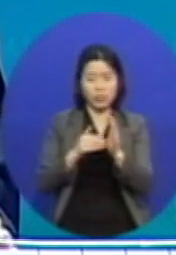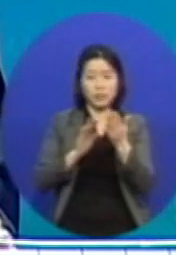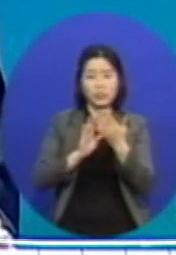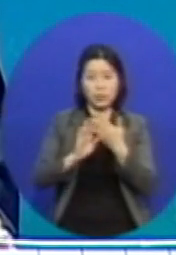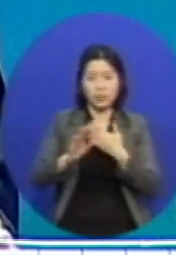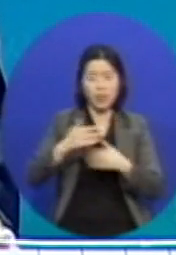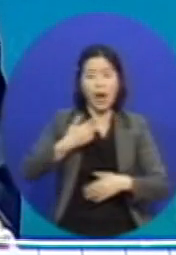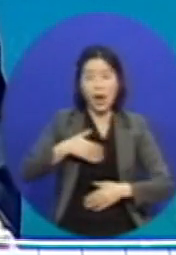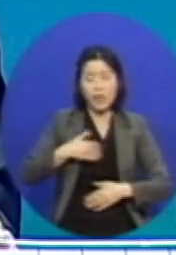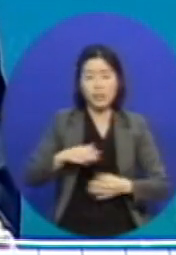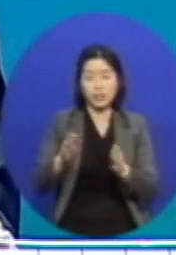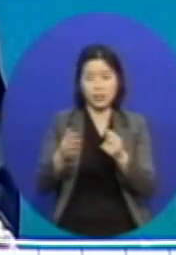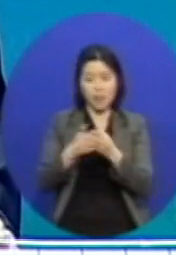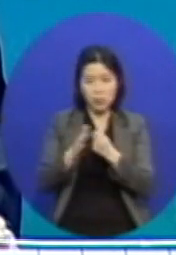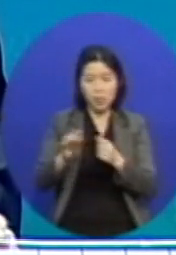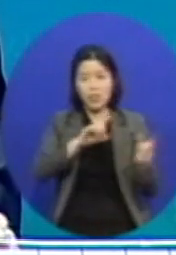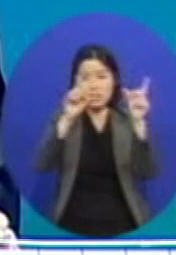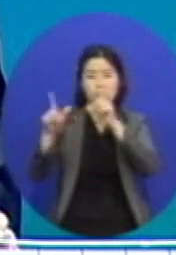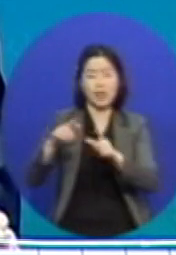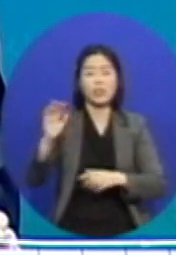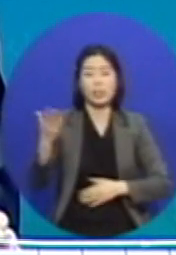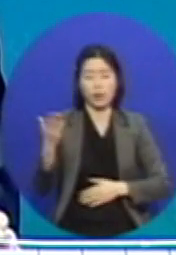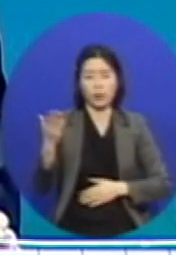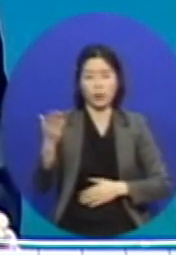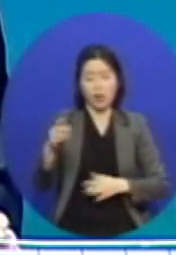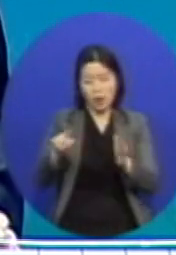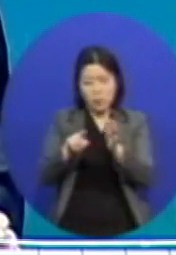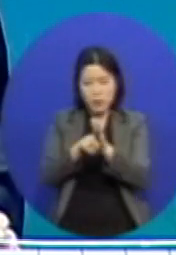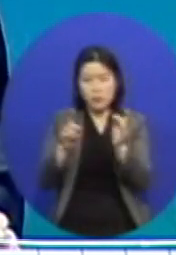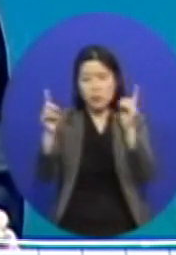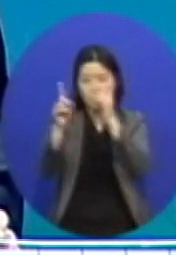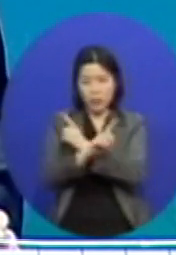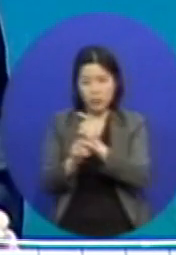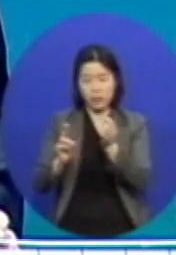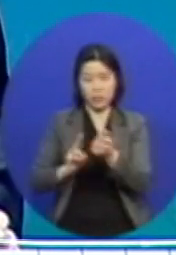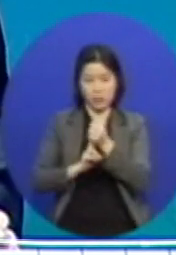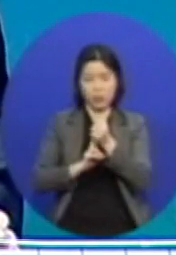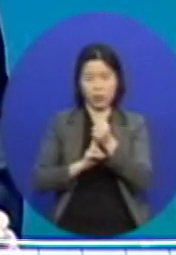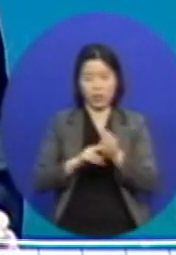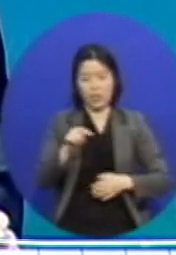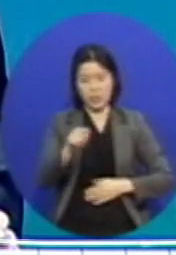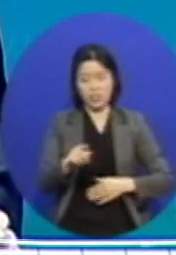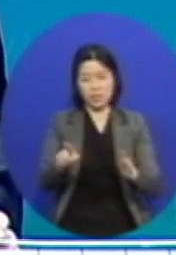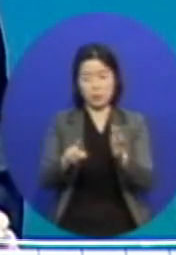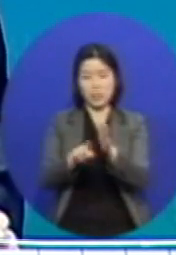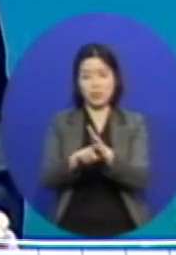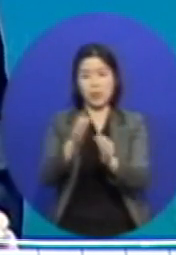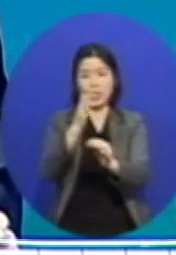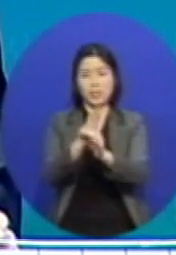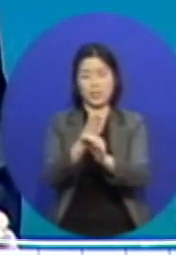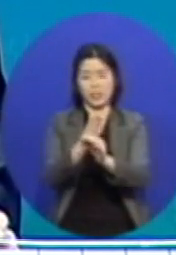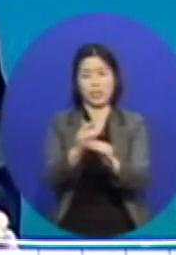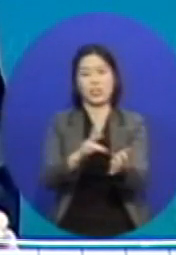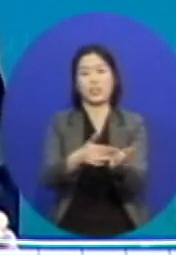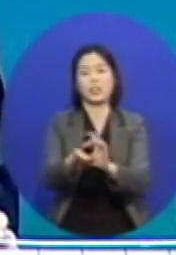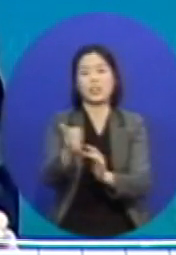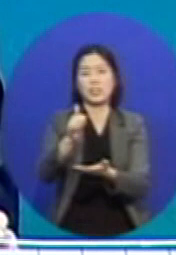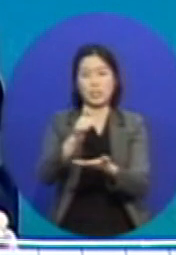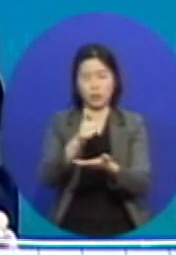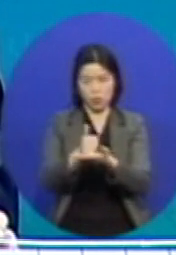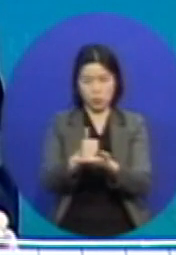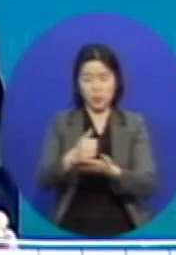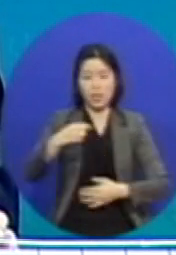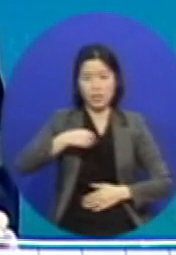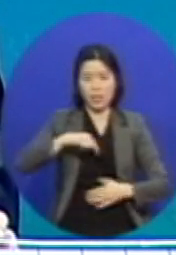거죠 믿음의 바뀌는게 기적 인데 이 믿음의 핵심이 예수님입니다 내 안에 계신